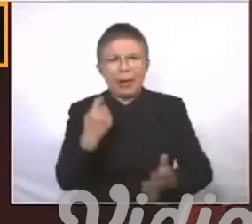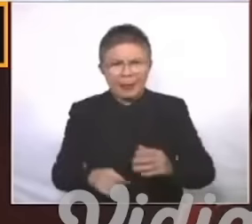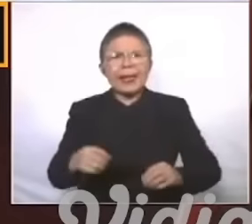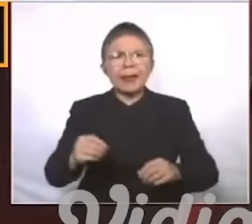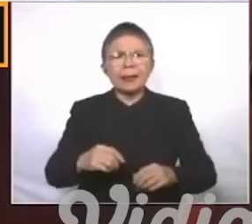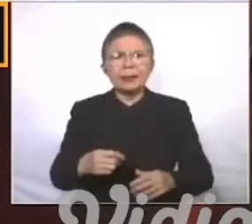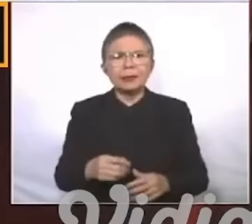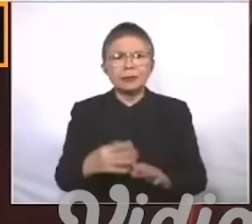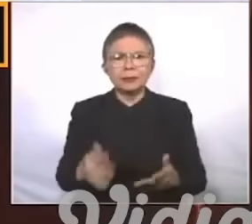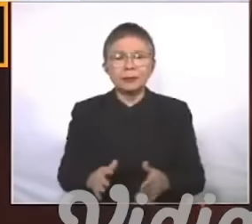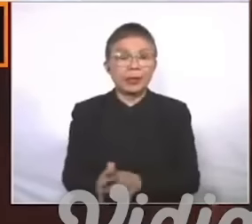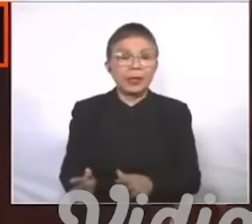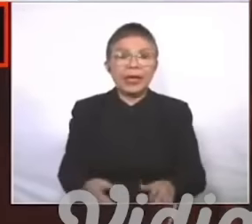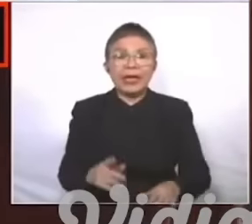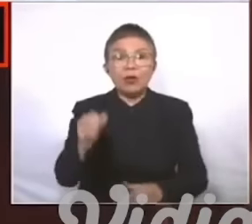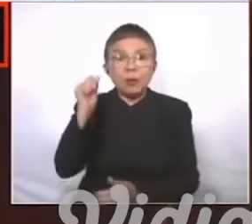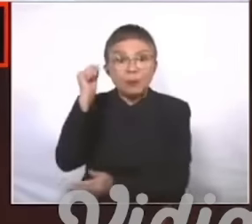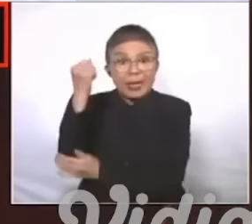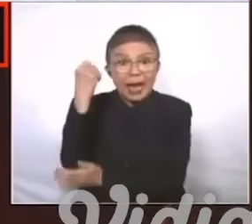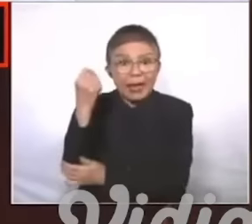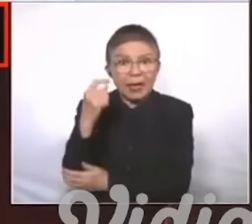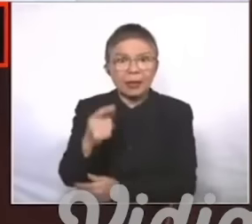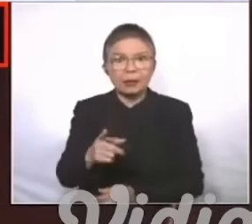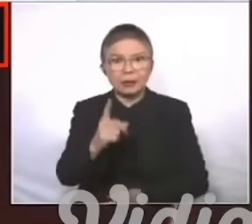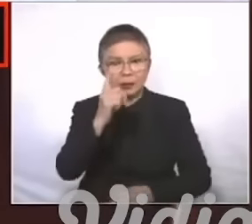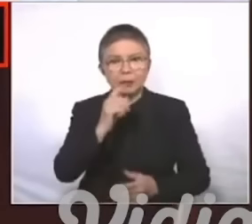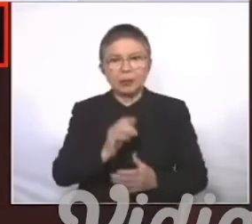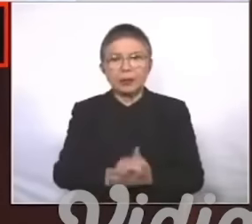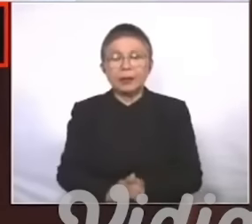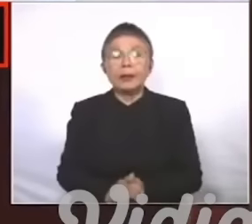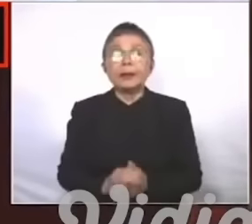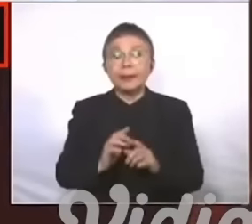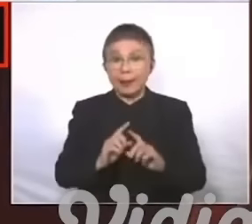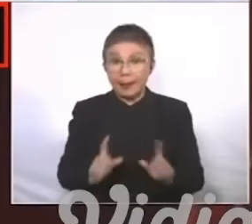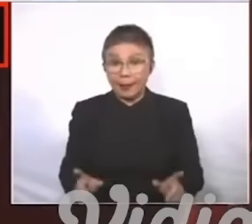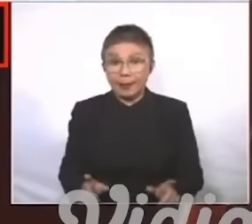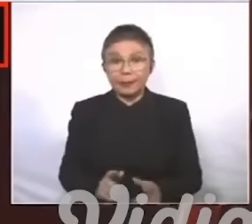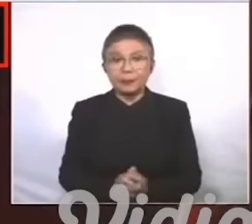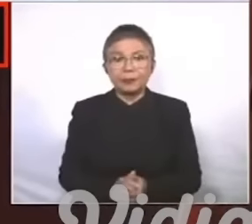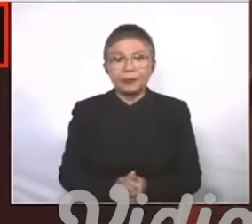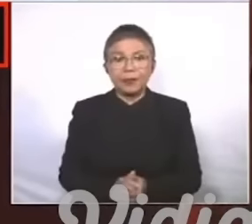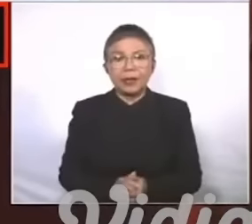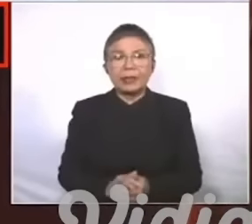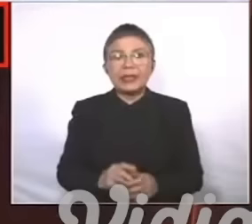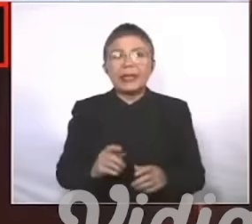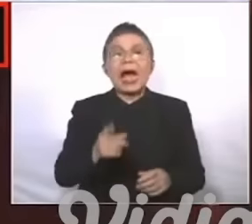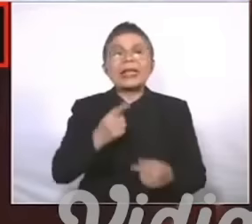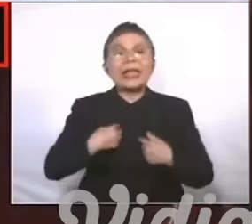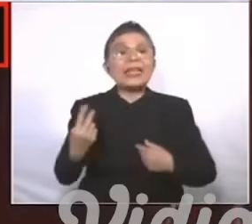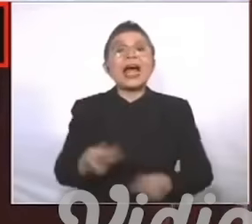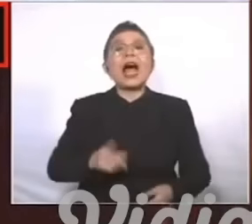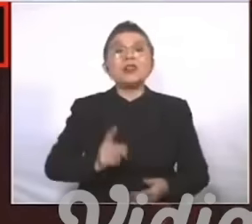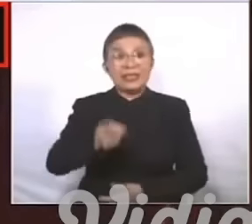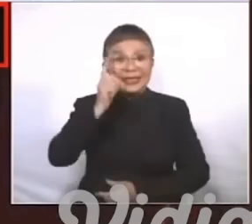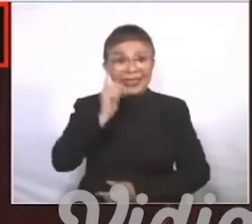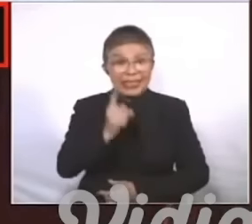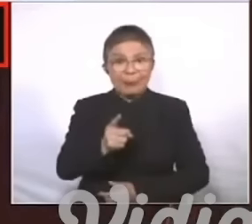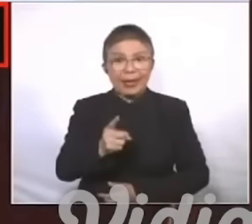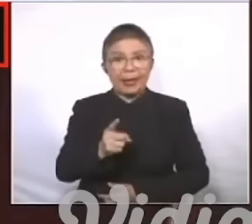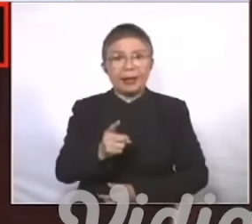ini sudah masuk pidana dan sudah inkrah. Nah itu saya kira, jalan yang keluarnya itu kedisiplinan kita menegakkan